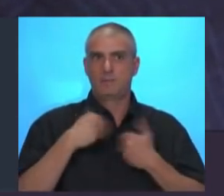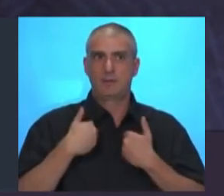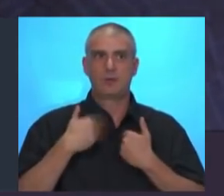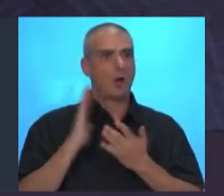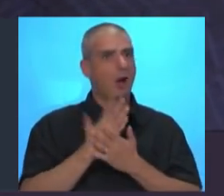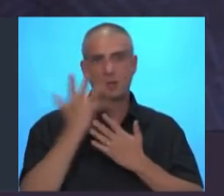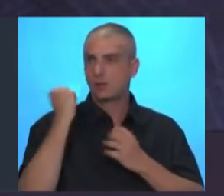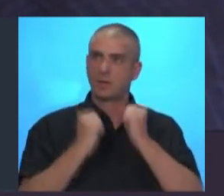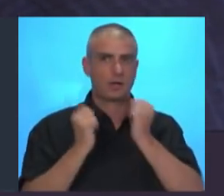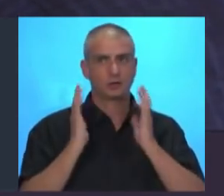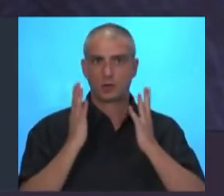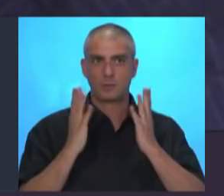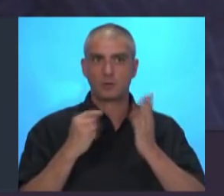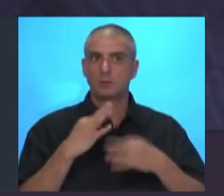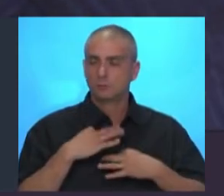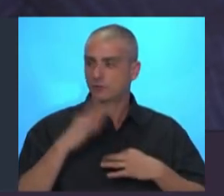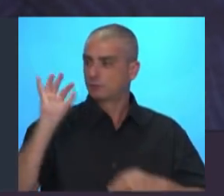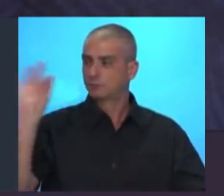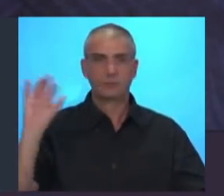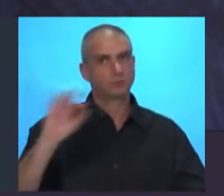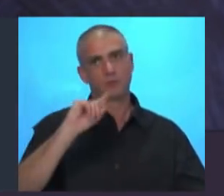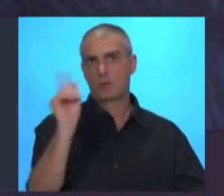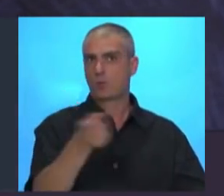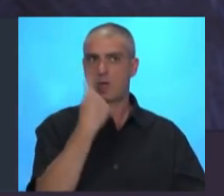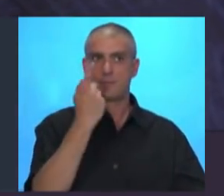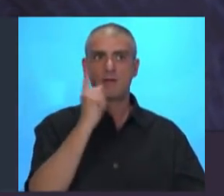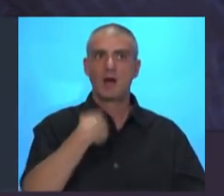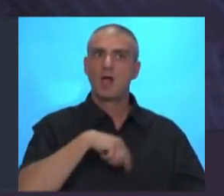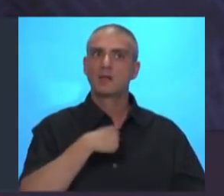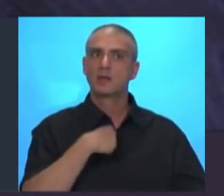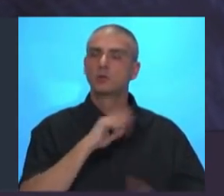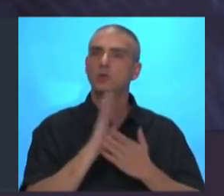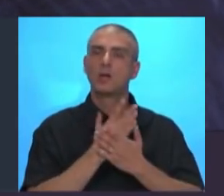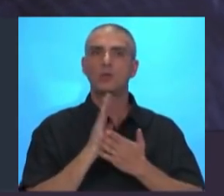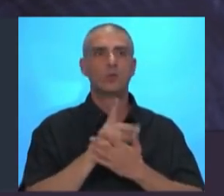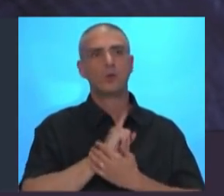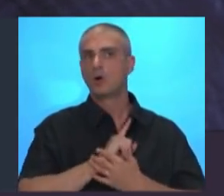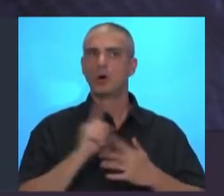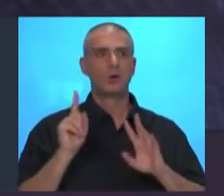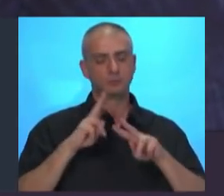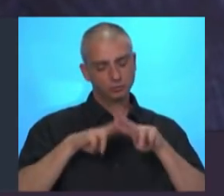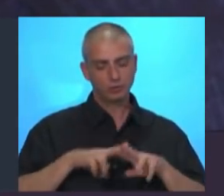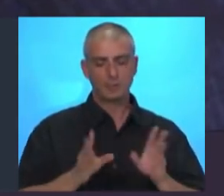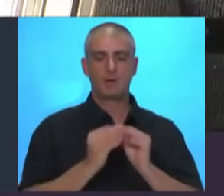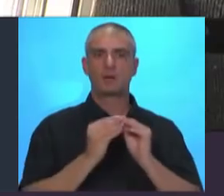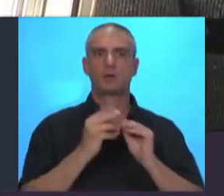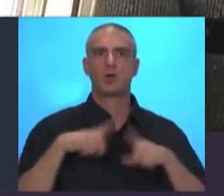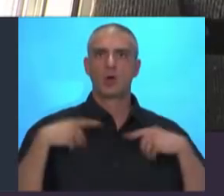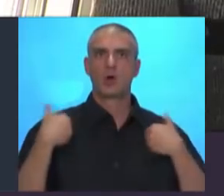קשה מאוד. בשבילי, בשבילה, בשביל כולם. אבל אנחנו החלטנו לו שנשאר ביחד כל החיים.